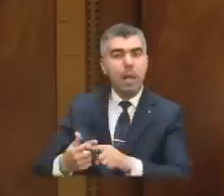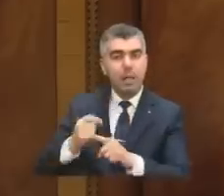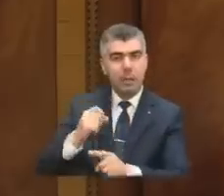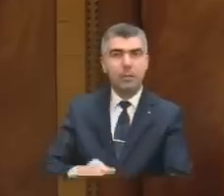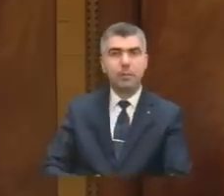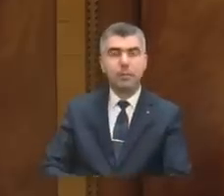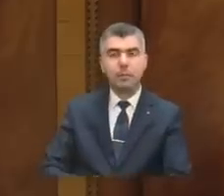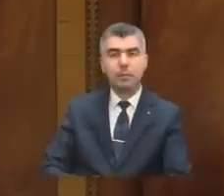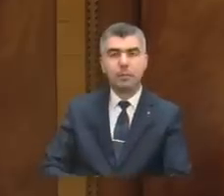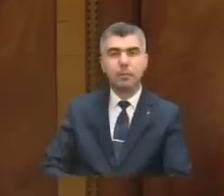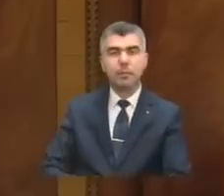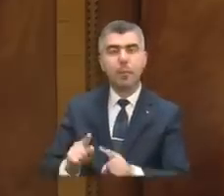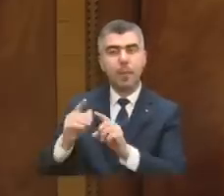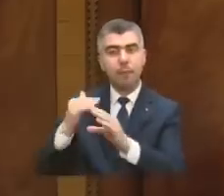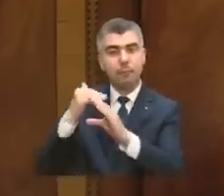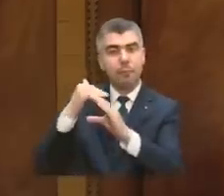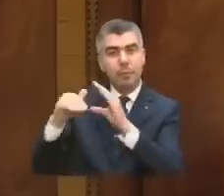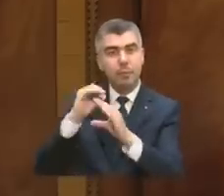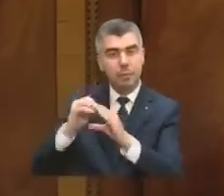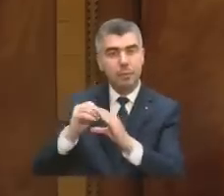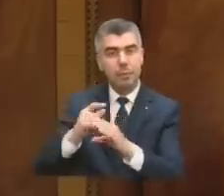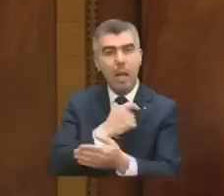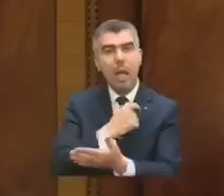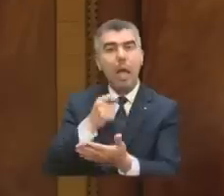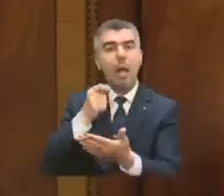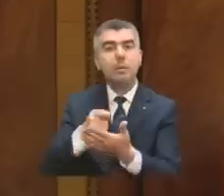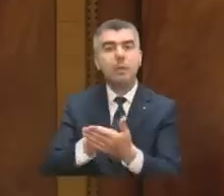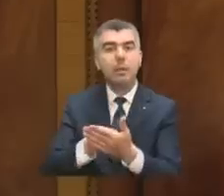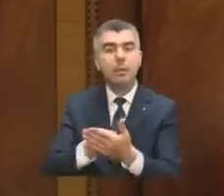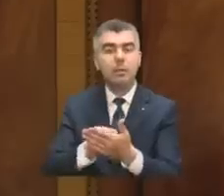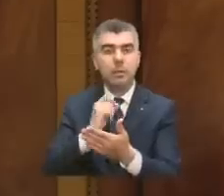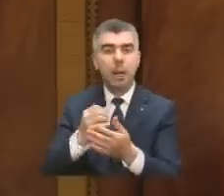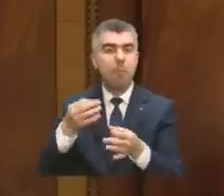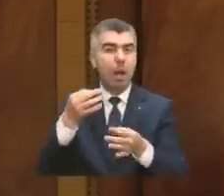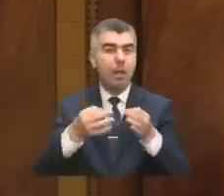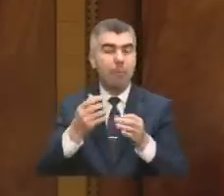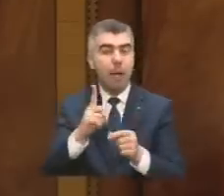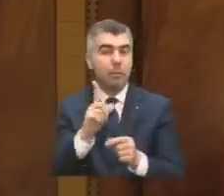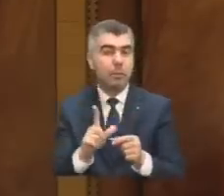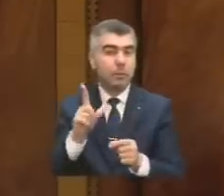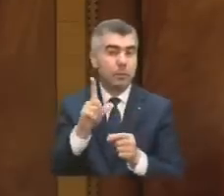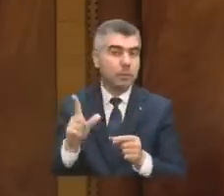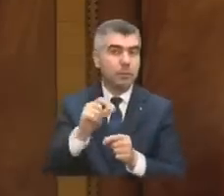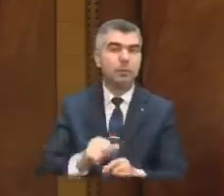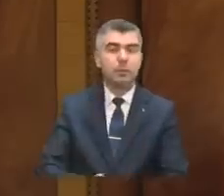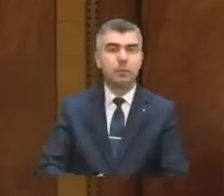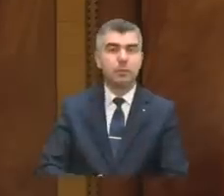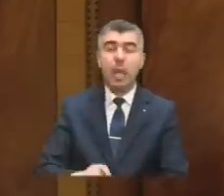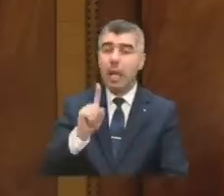تمت احالتها على القاضي الجنائي تتعلق اما